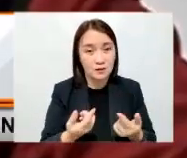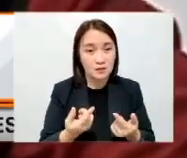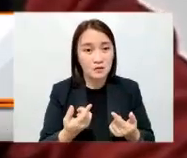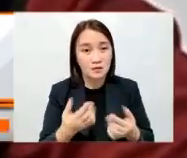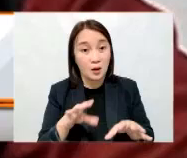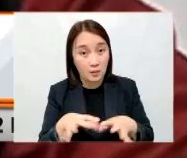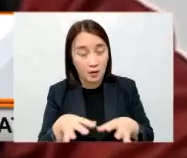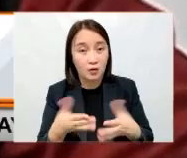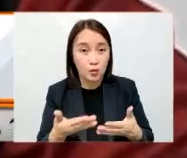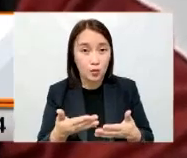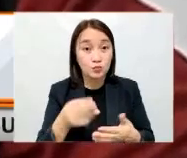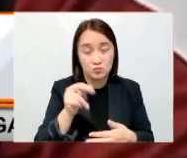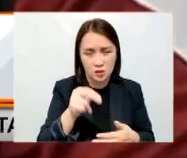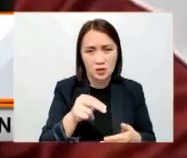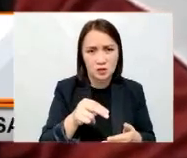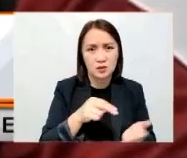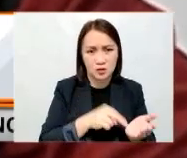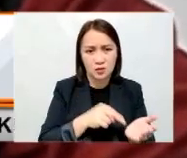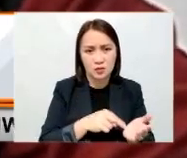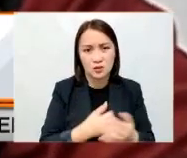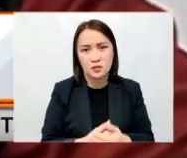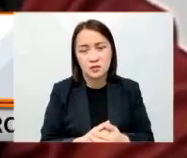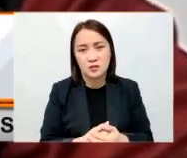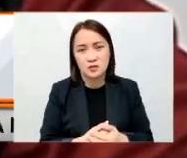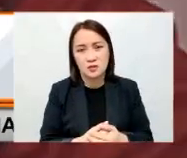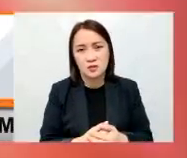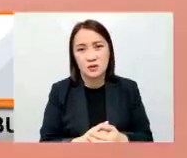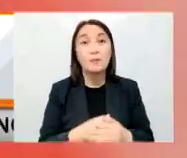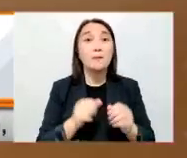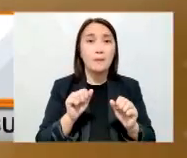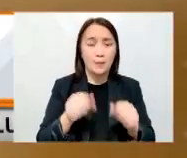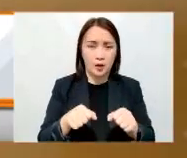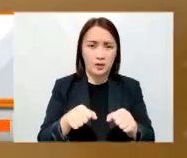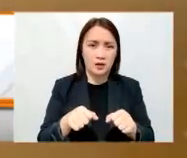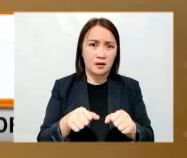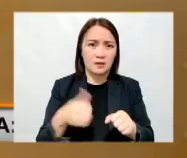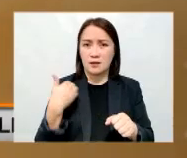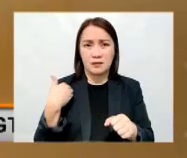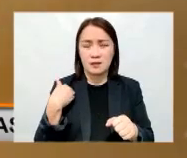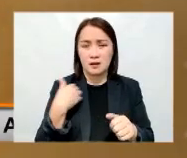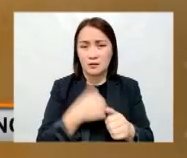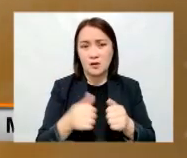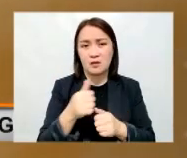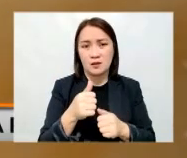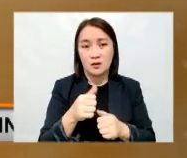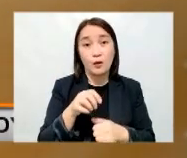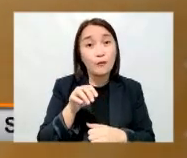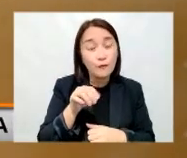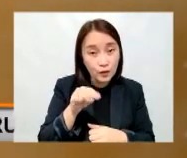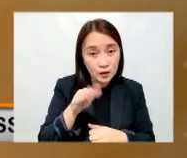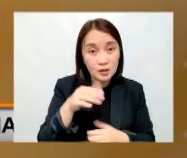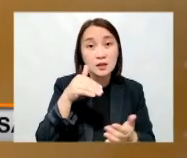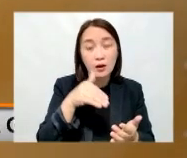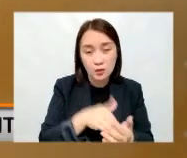na magtrabaho sa bansa mga pumasa sa board exam na sumalang sa kanilang review. Sa higit 14,000 na kumuha ng nursing board exam nito